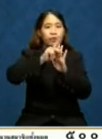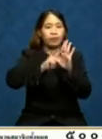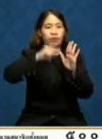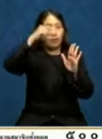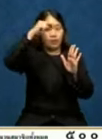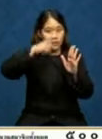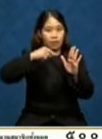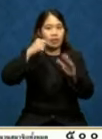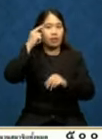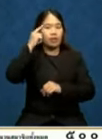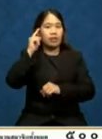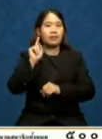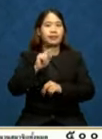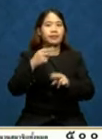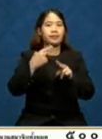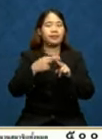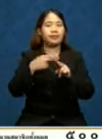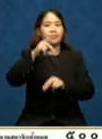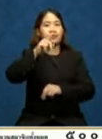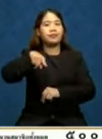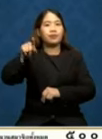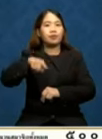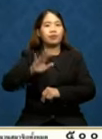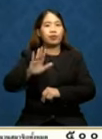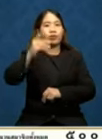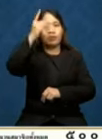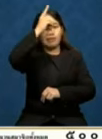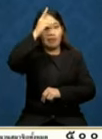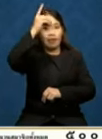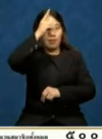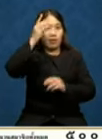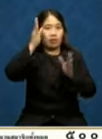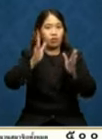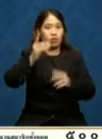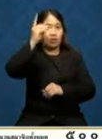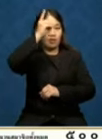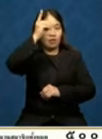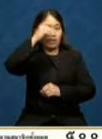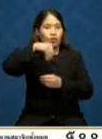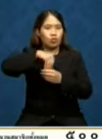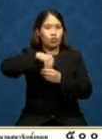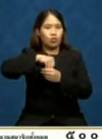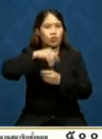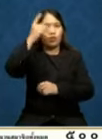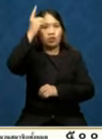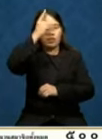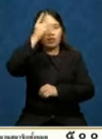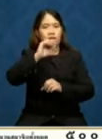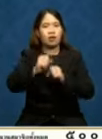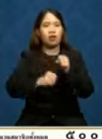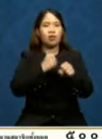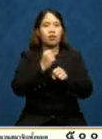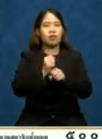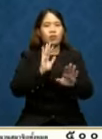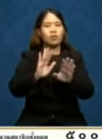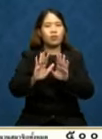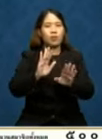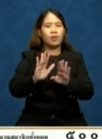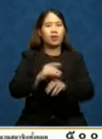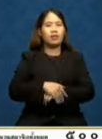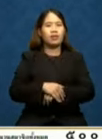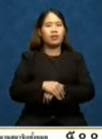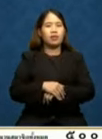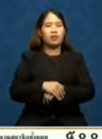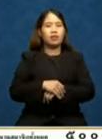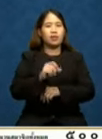รนามว่าซาวินยี่ครับเป็นชาวเยอรมันอาศัยอยู่ที่ประเทศเยอรมันเนี่ยช่วงอายุประมาณศตวรรษที่